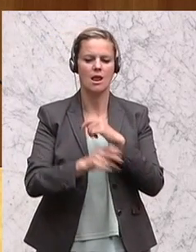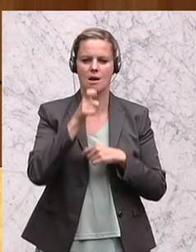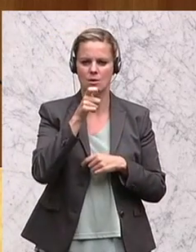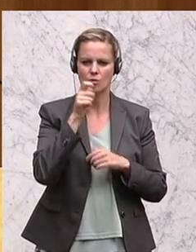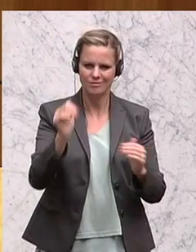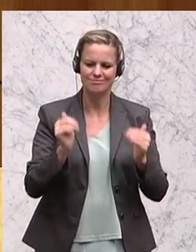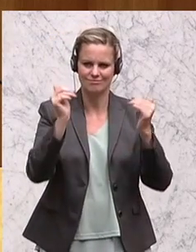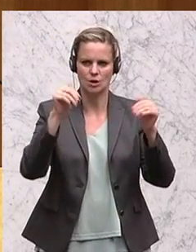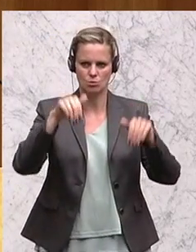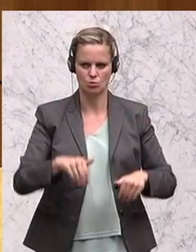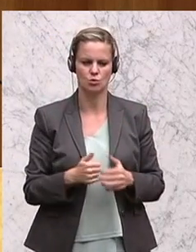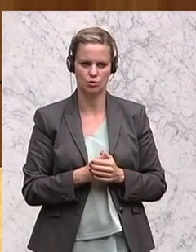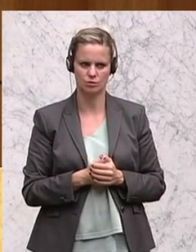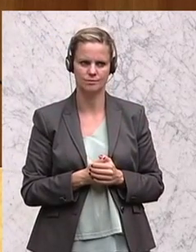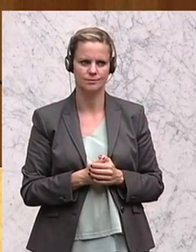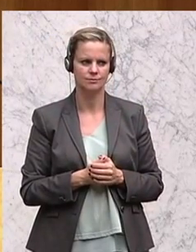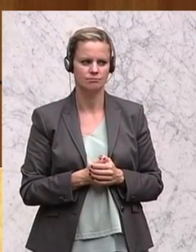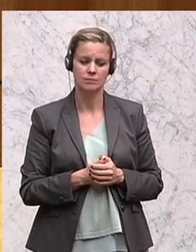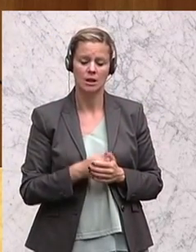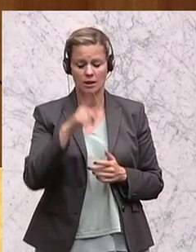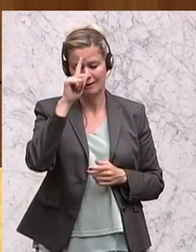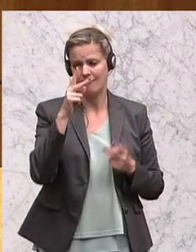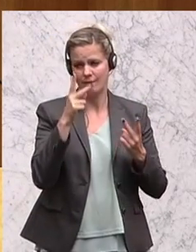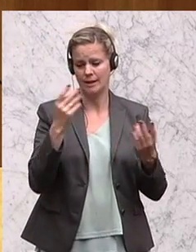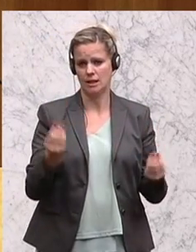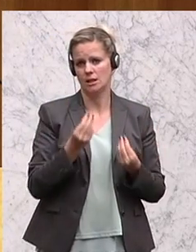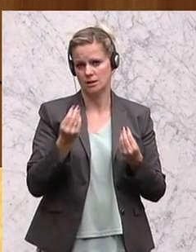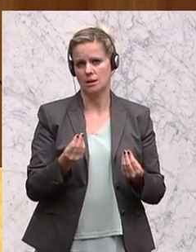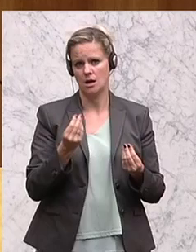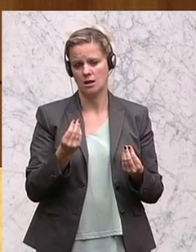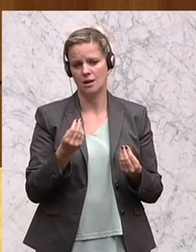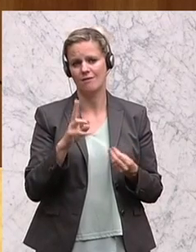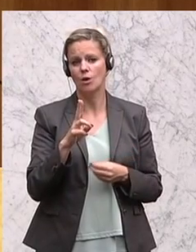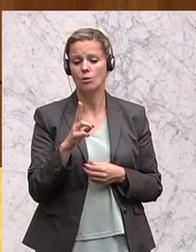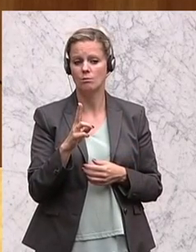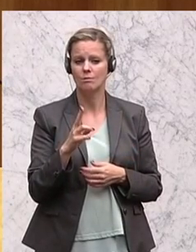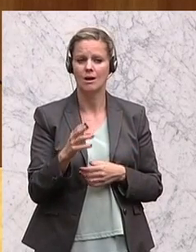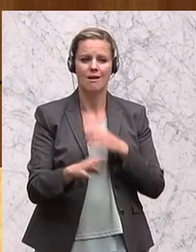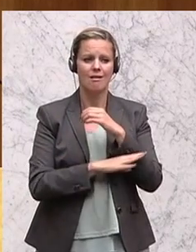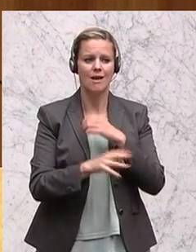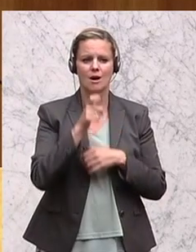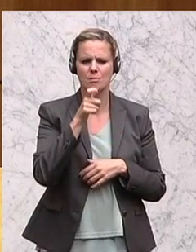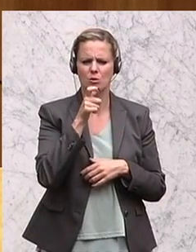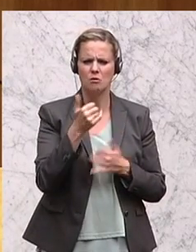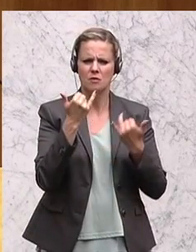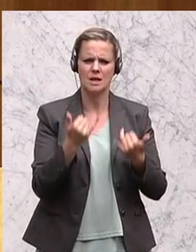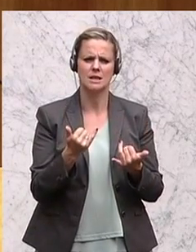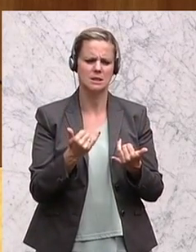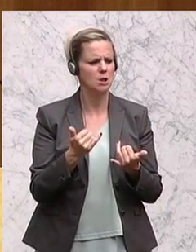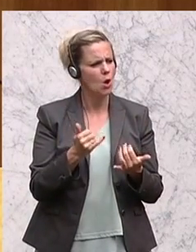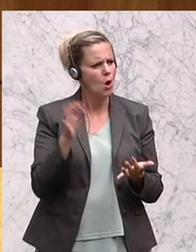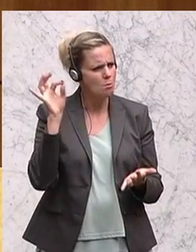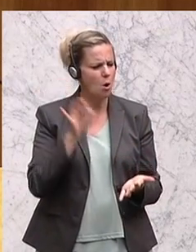unserer Gesellschaft. Das ist, glaube ich, auch ein ganz wesentlicher Faktor, insofern, als dass das Image von Lehrberufen, glaube ich, ein schlechtes ist